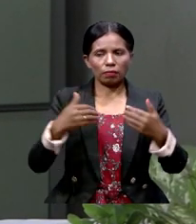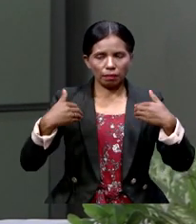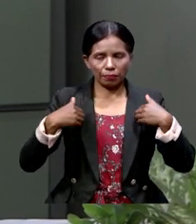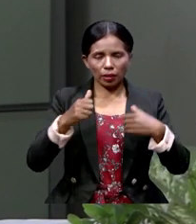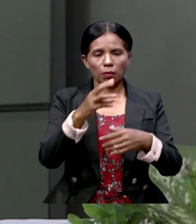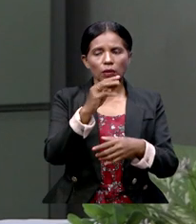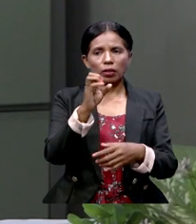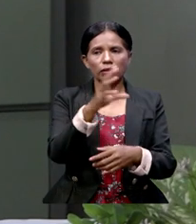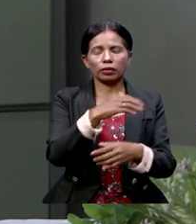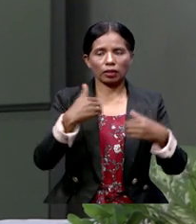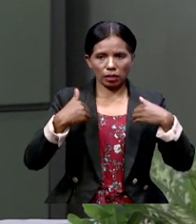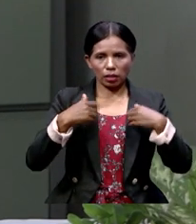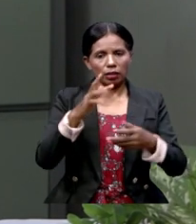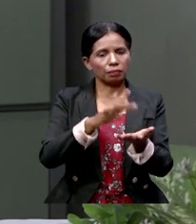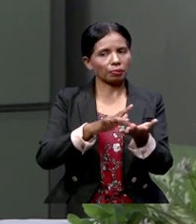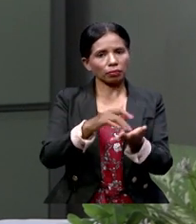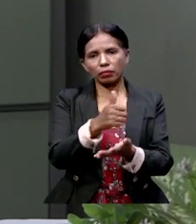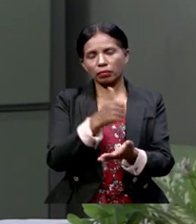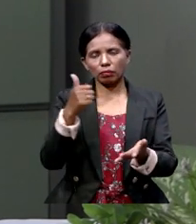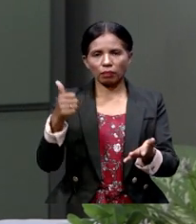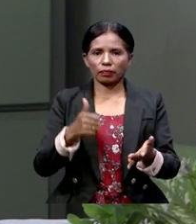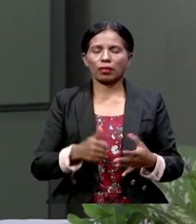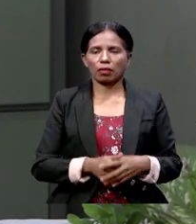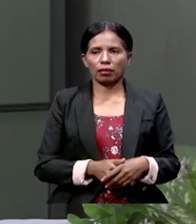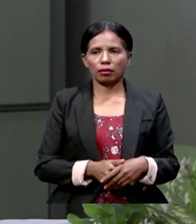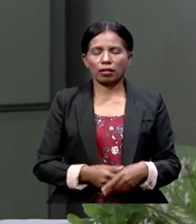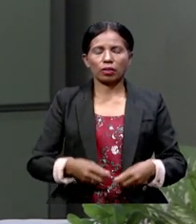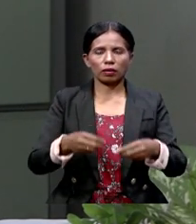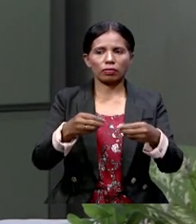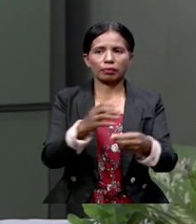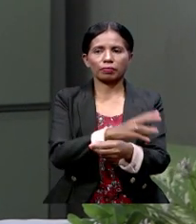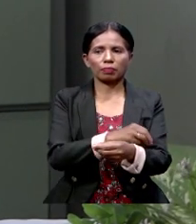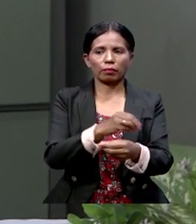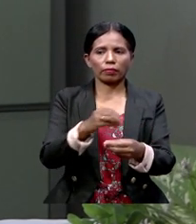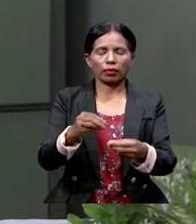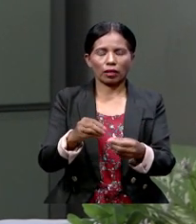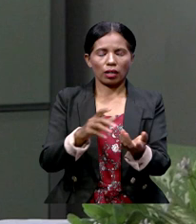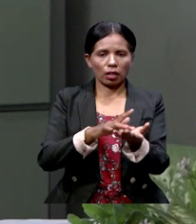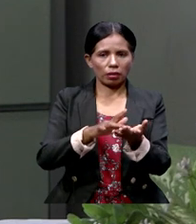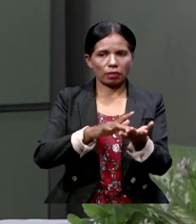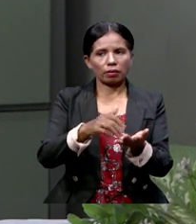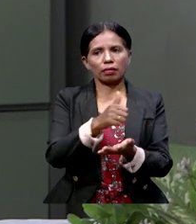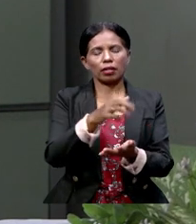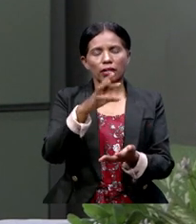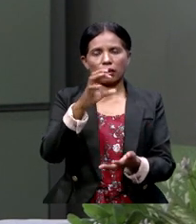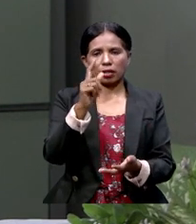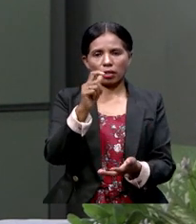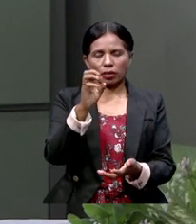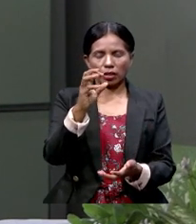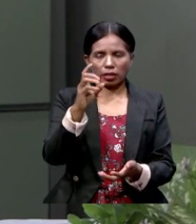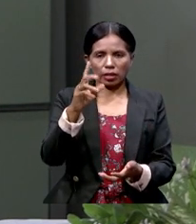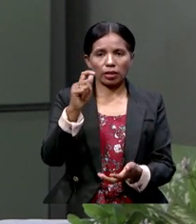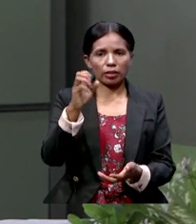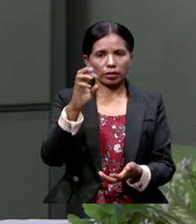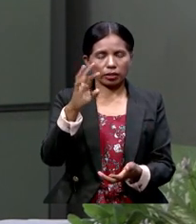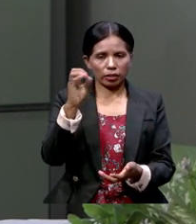ita iha ai moruk sil alternatif sil ba kotrimoxazol ka tetra sada eritromisin ida ni pilih po pali